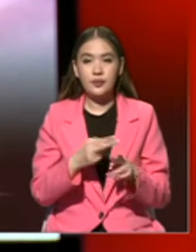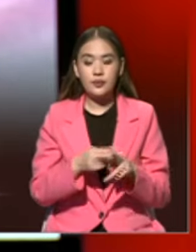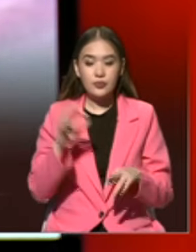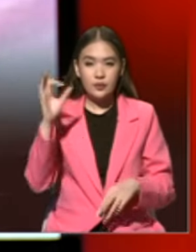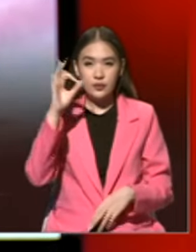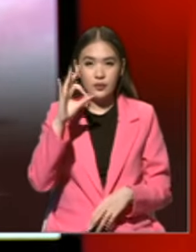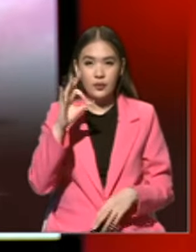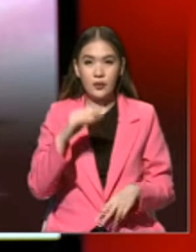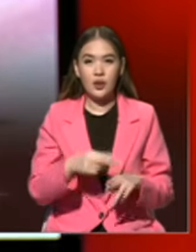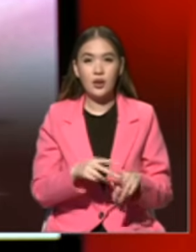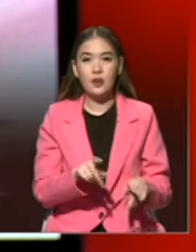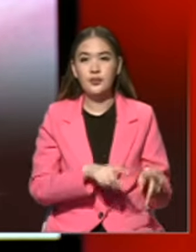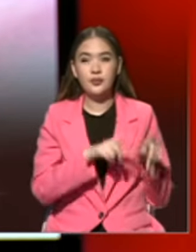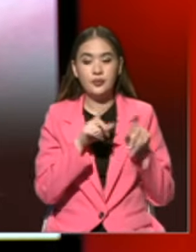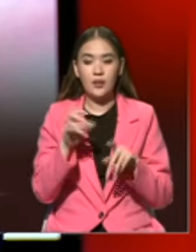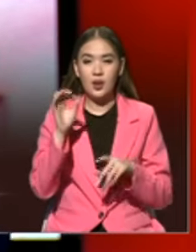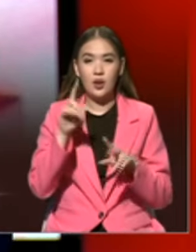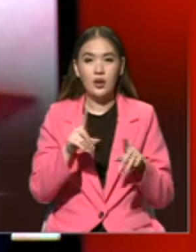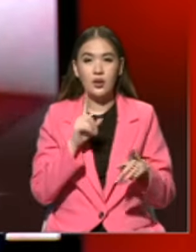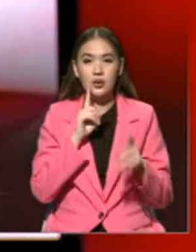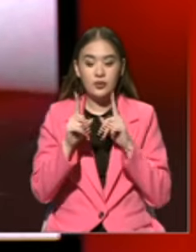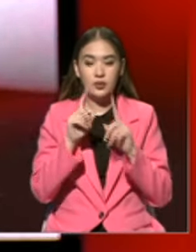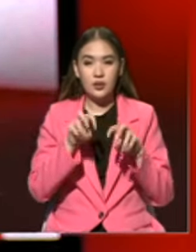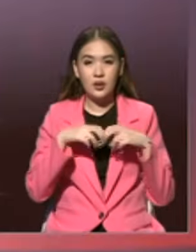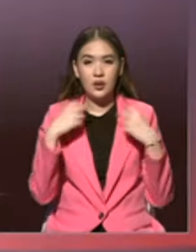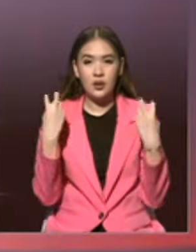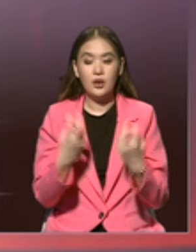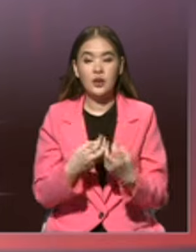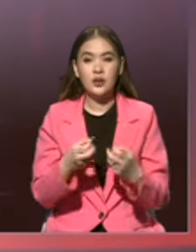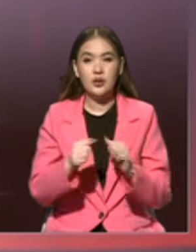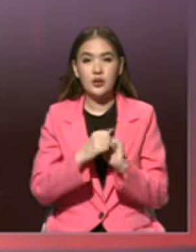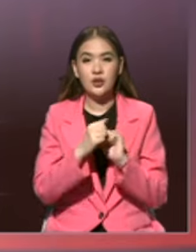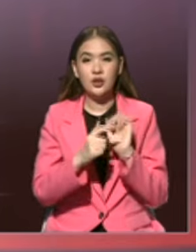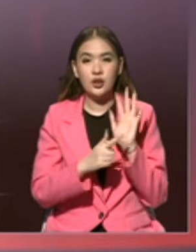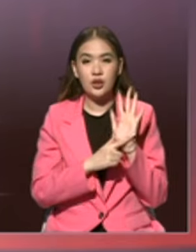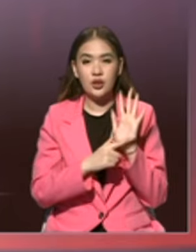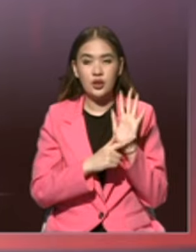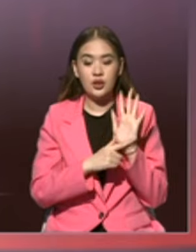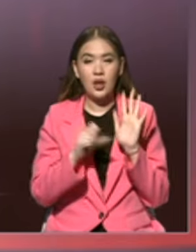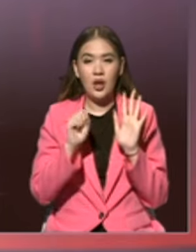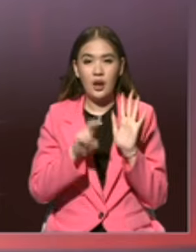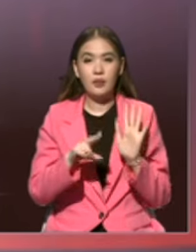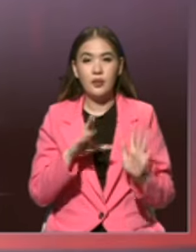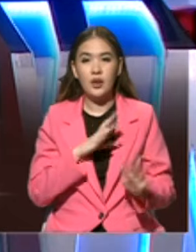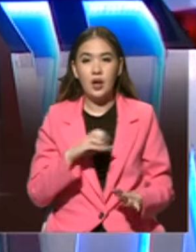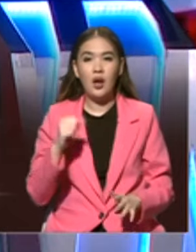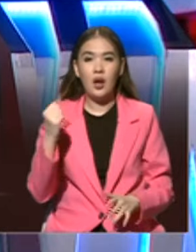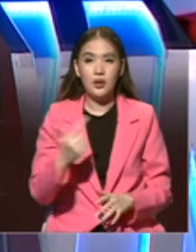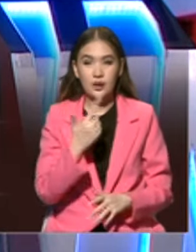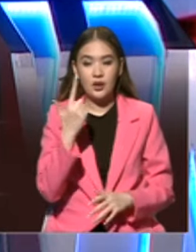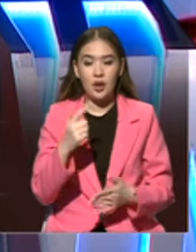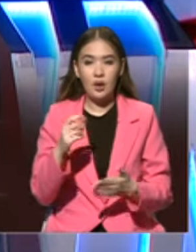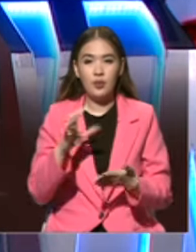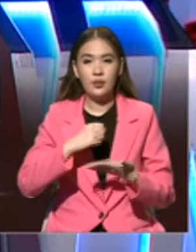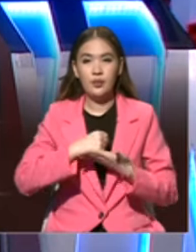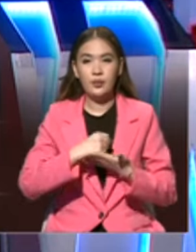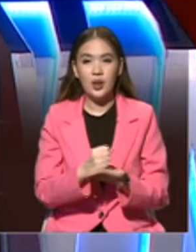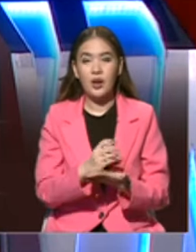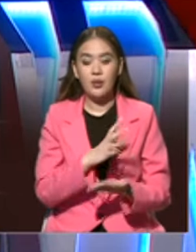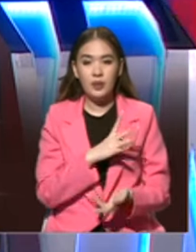Хаттамасы. Көшпелі отырысында үкіметтің 7 сәуір күні Атырау қаласында бекітілді. Осы хаттамаға